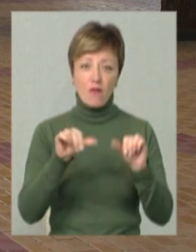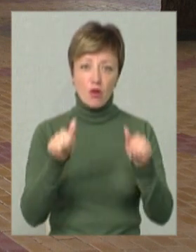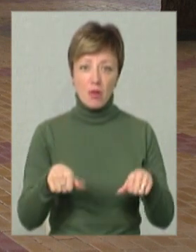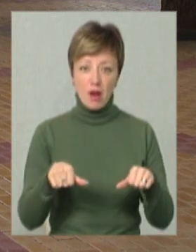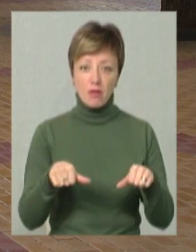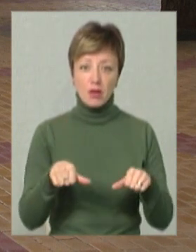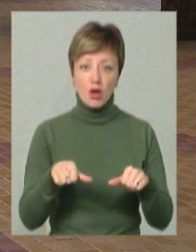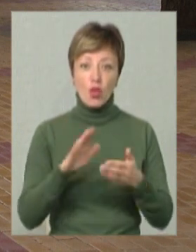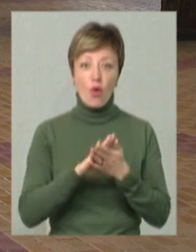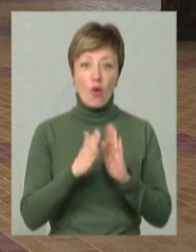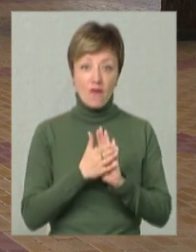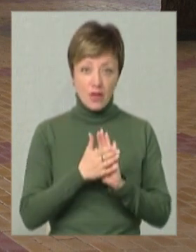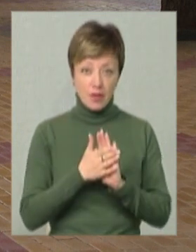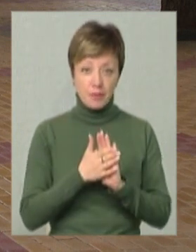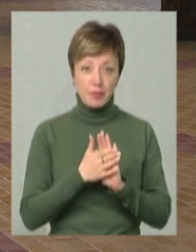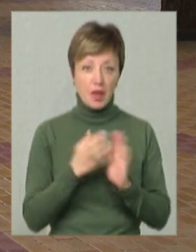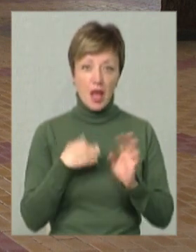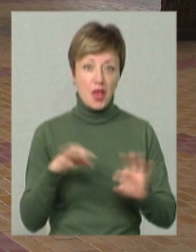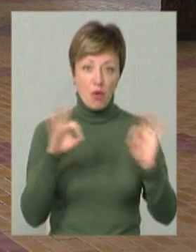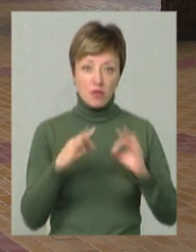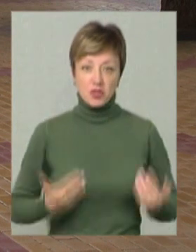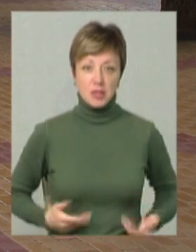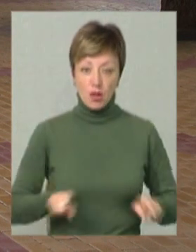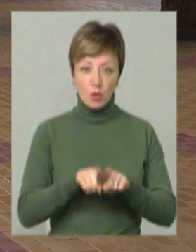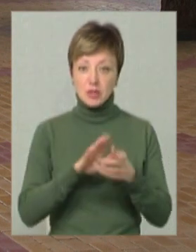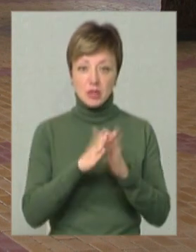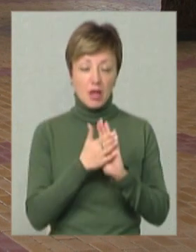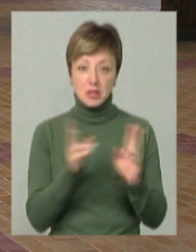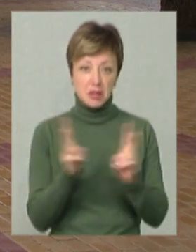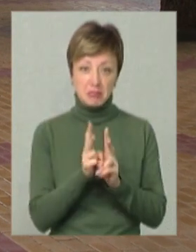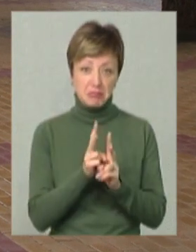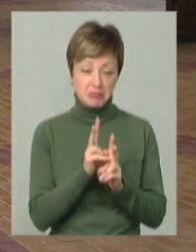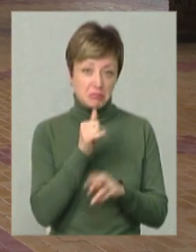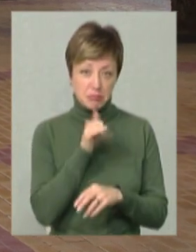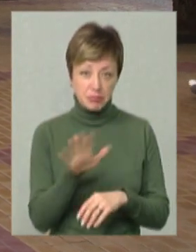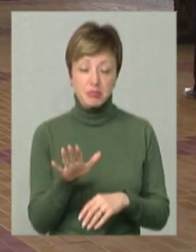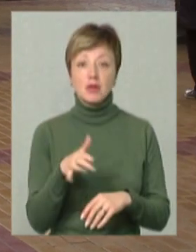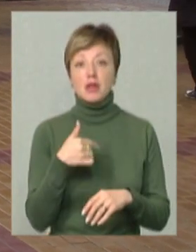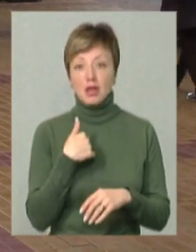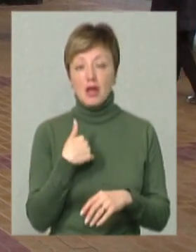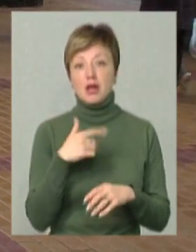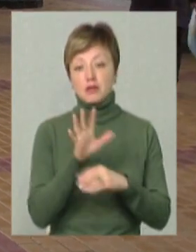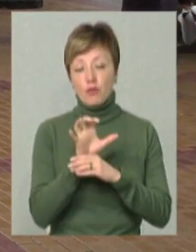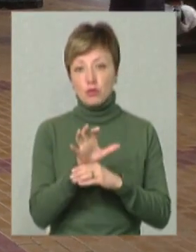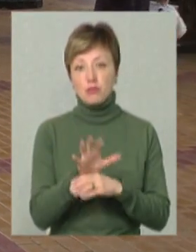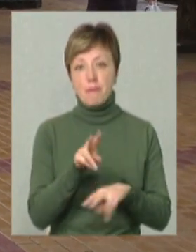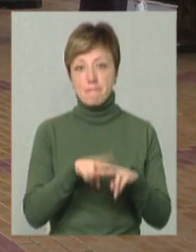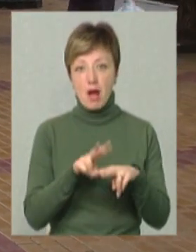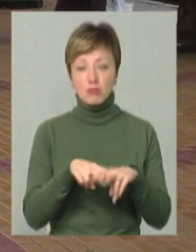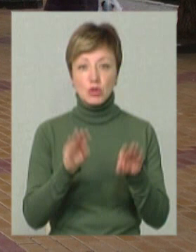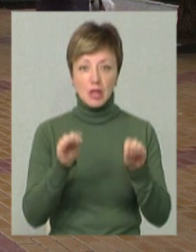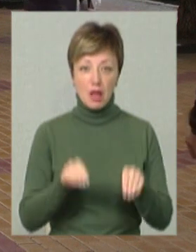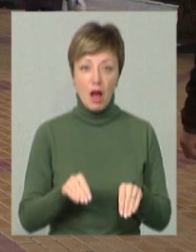оформляв договір. Ну, я ніколи в житті з такою ситуацією не стикалася, тому я сфотографувала